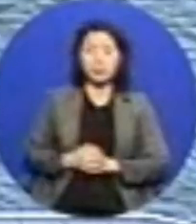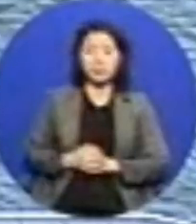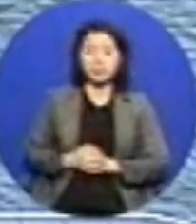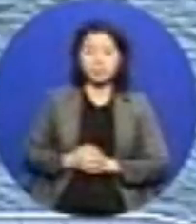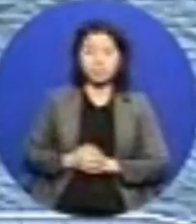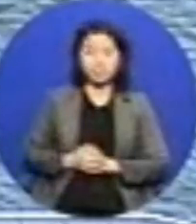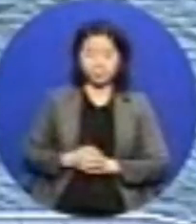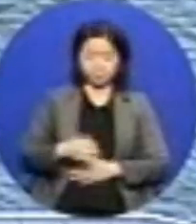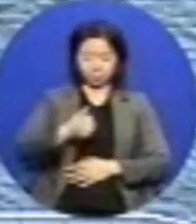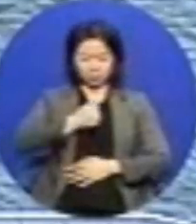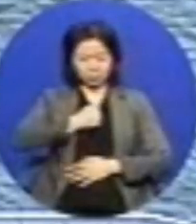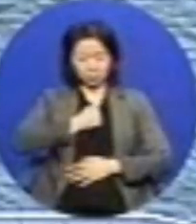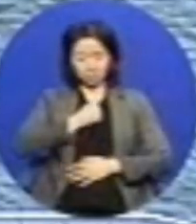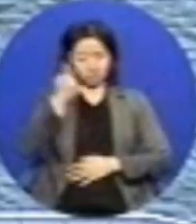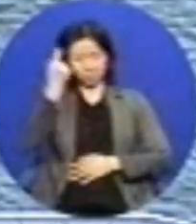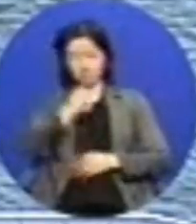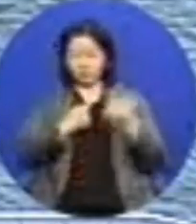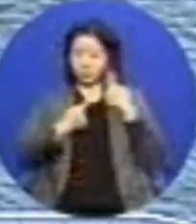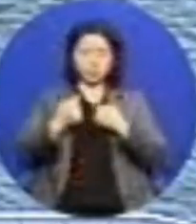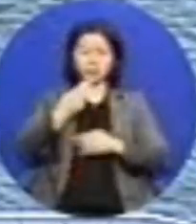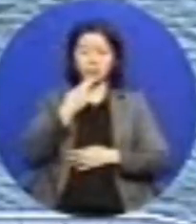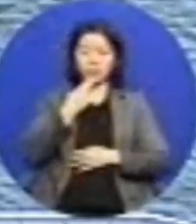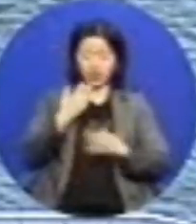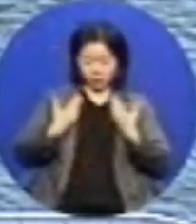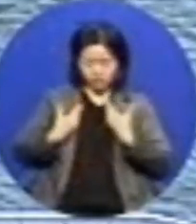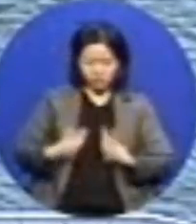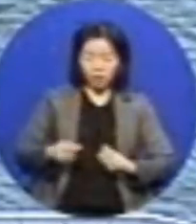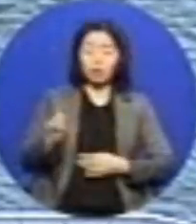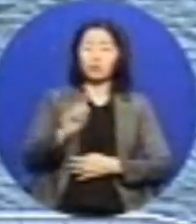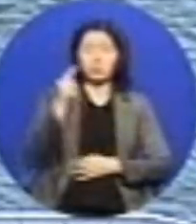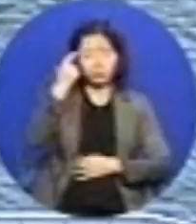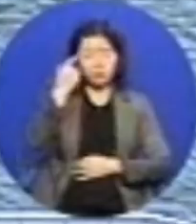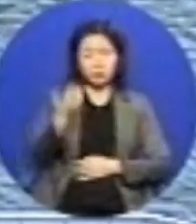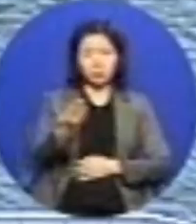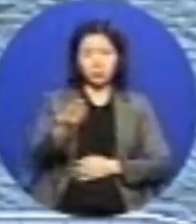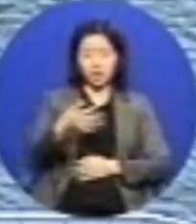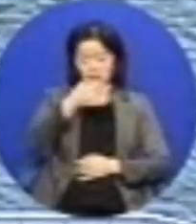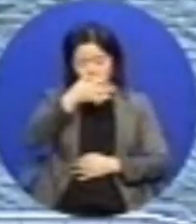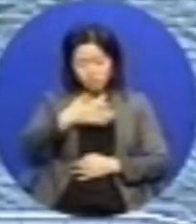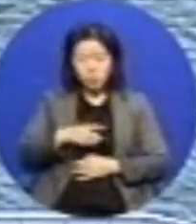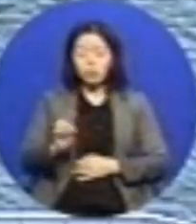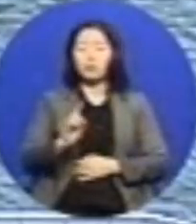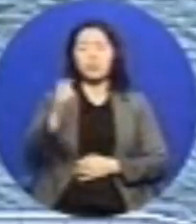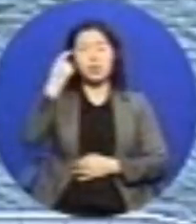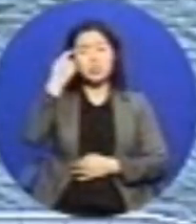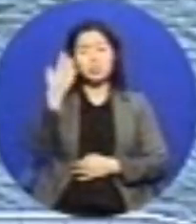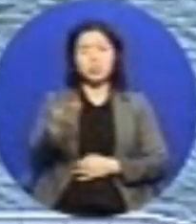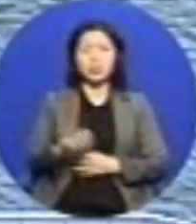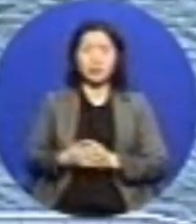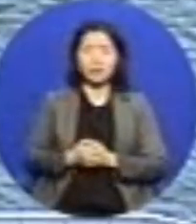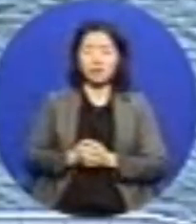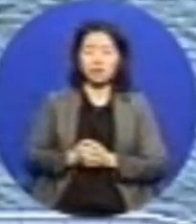자존심 상할 것도 뭐 있고 좌절 할 것은 또 뭐가 있고 힘들 것 뭐가 있어요